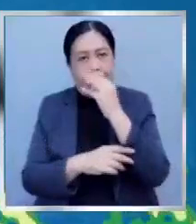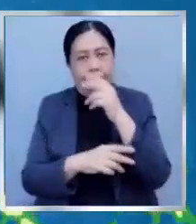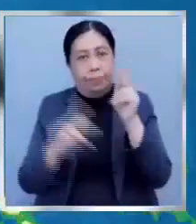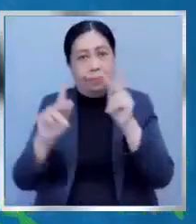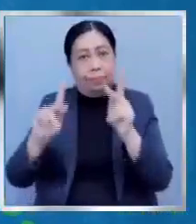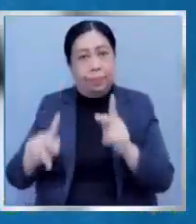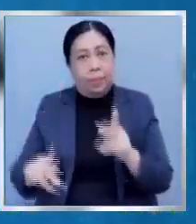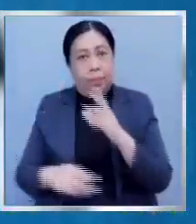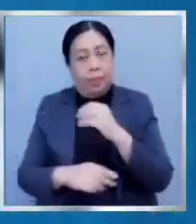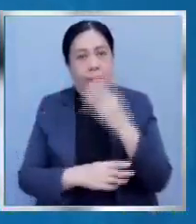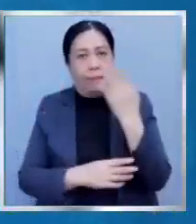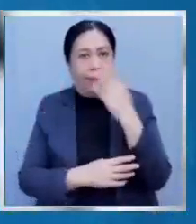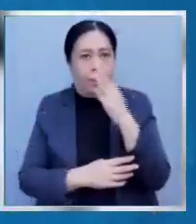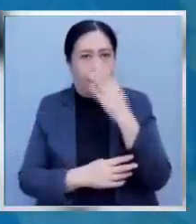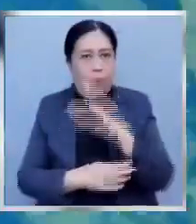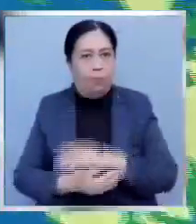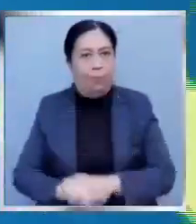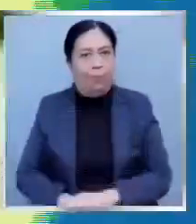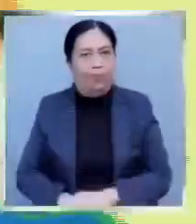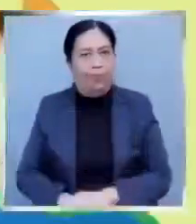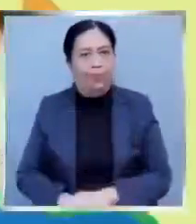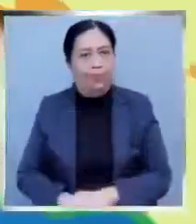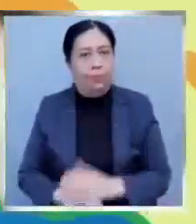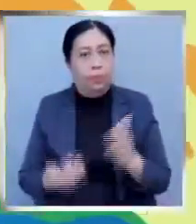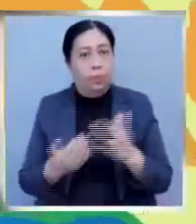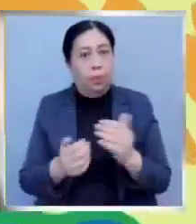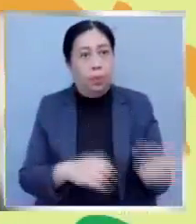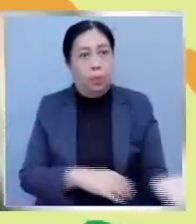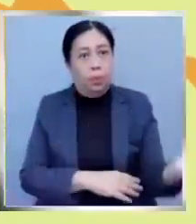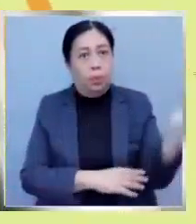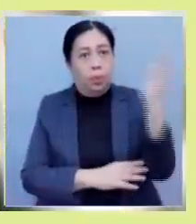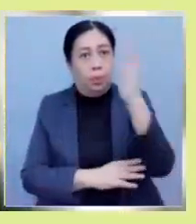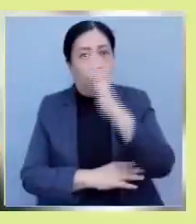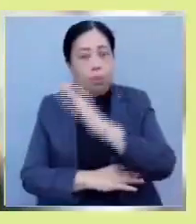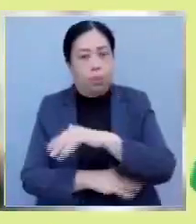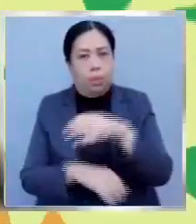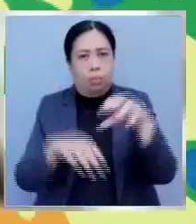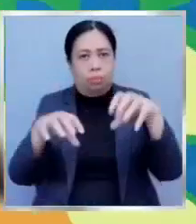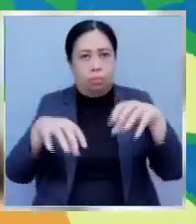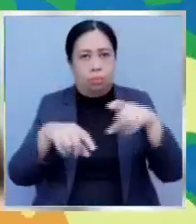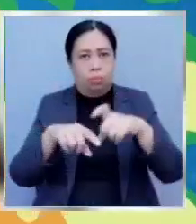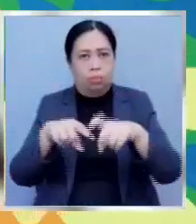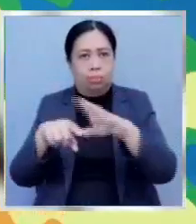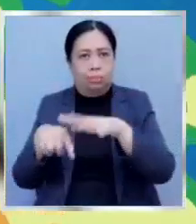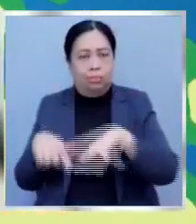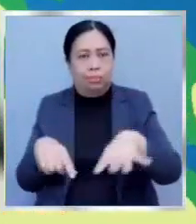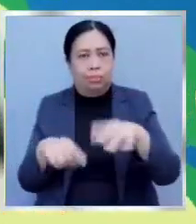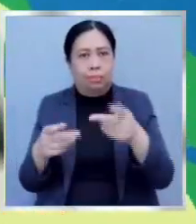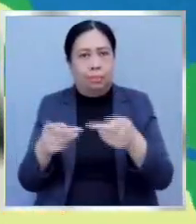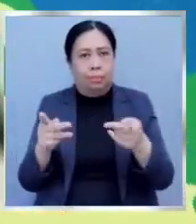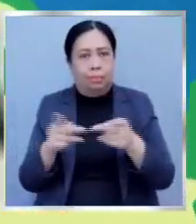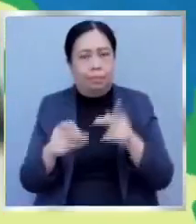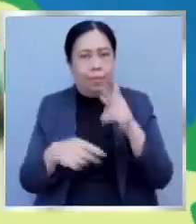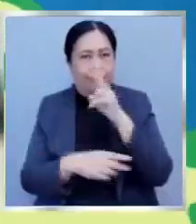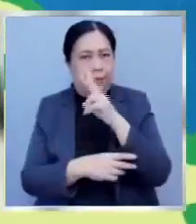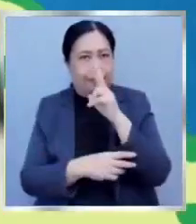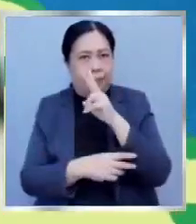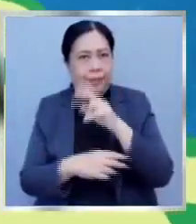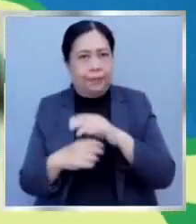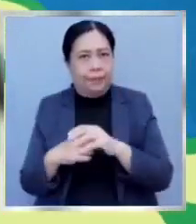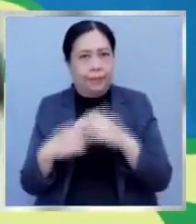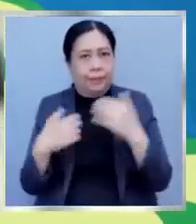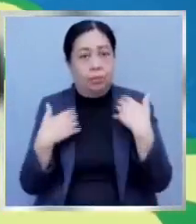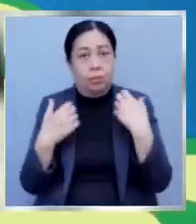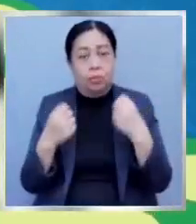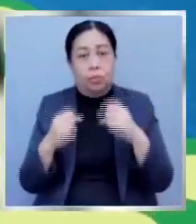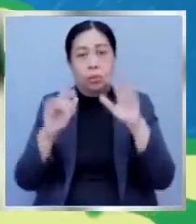at Bicol Region. Halos buong araw naman ang kalat-kalat na ulang mararanasan sa ilang bahagi ng Visayas. May malalakas na ulan pa